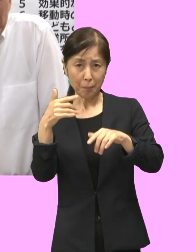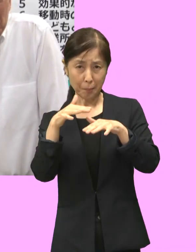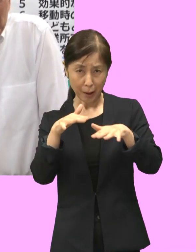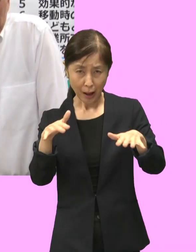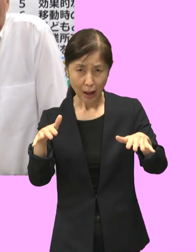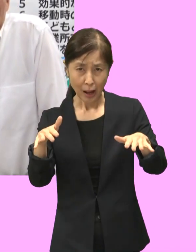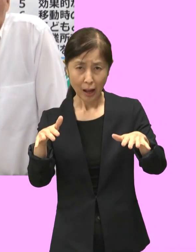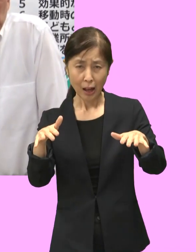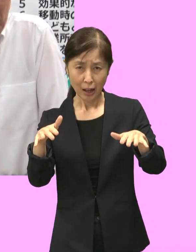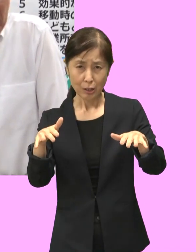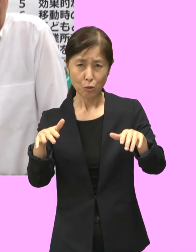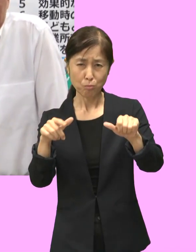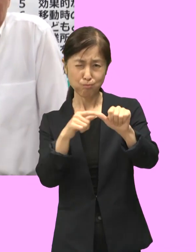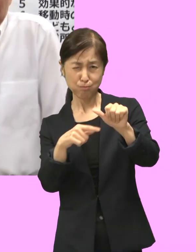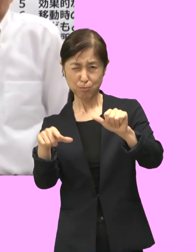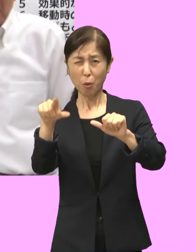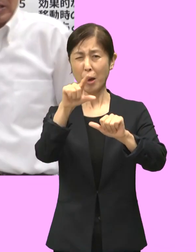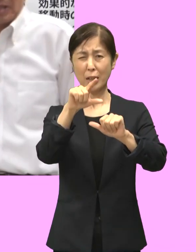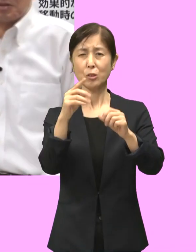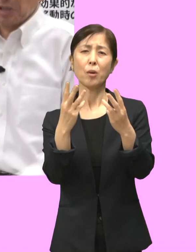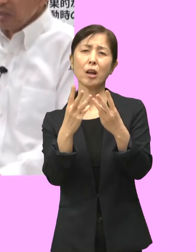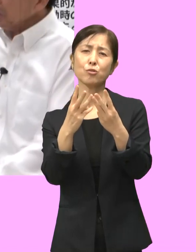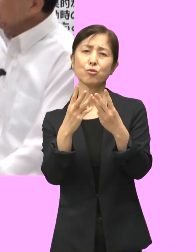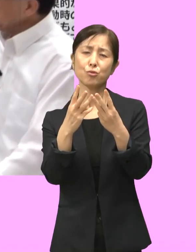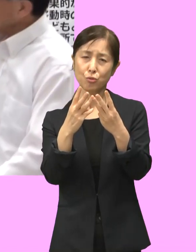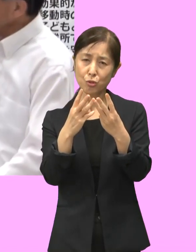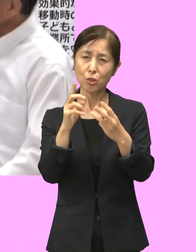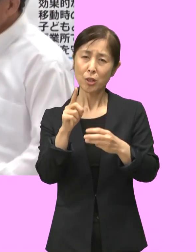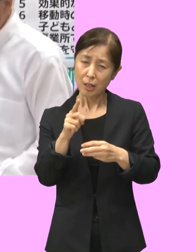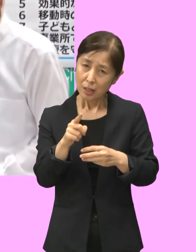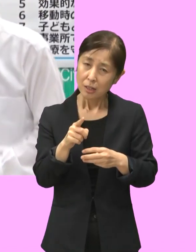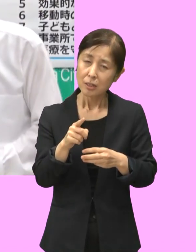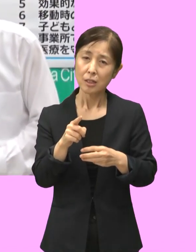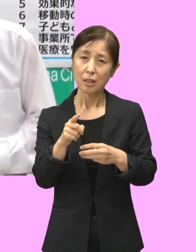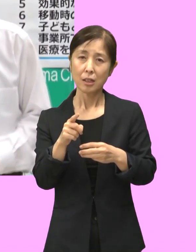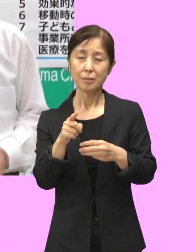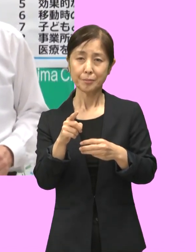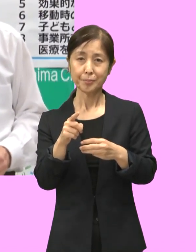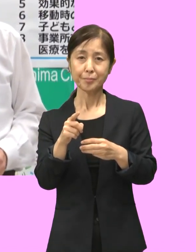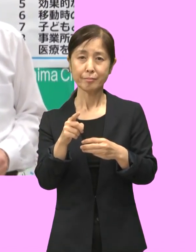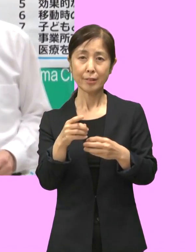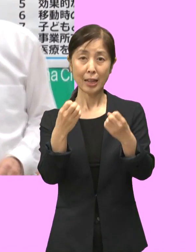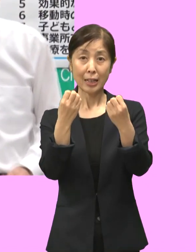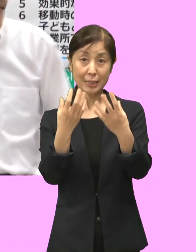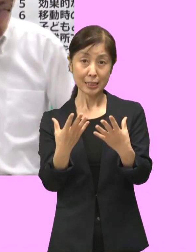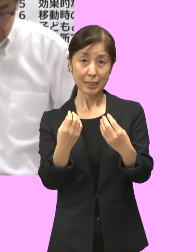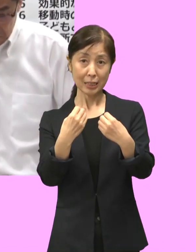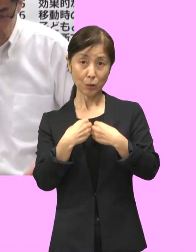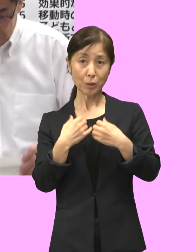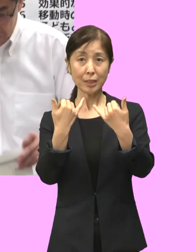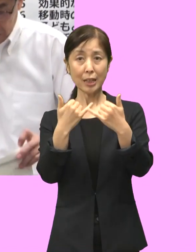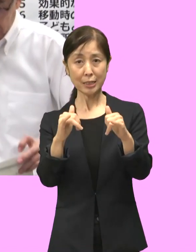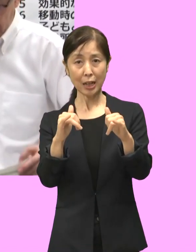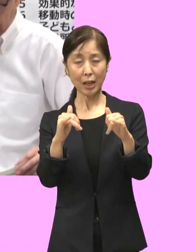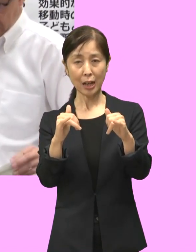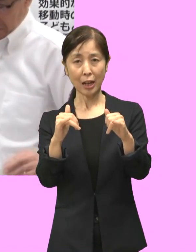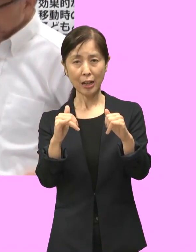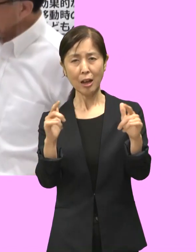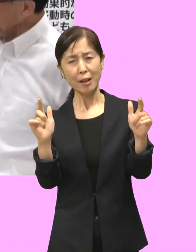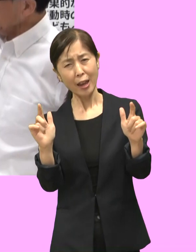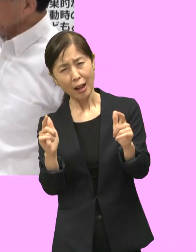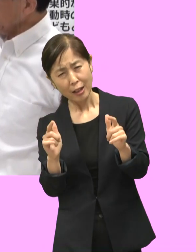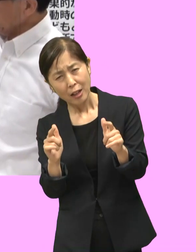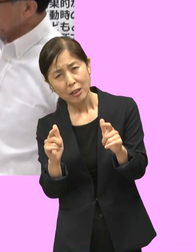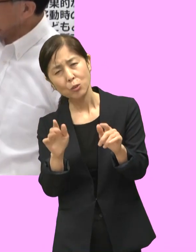第6波のもう5倍の高さなんですね。まあ、そういうことでなかなか新規陽性者が減らない